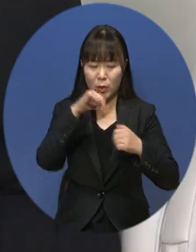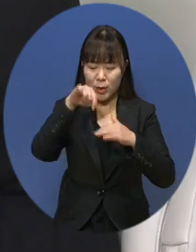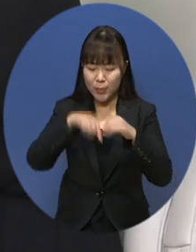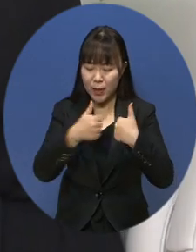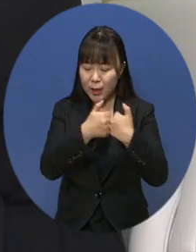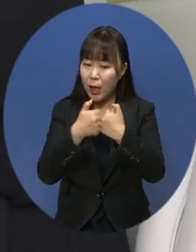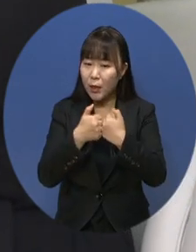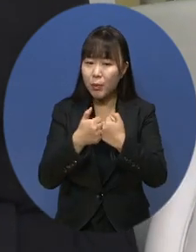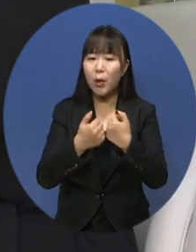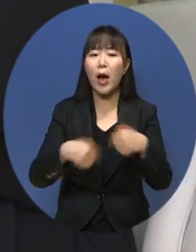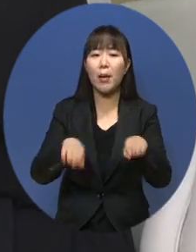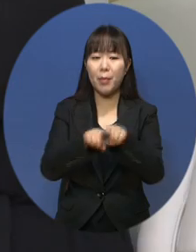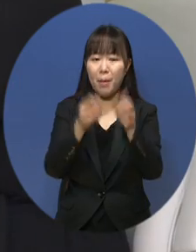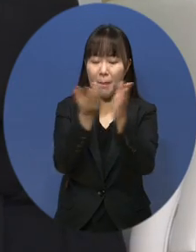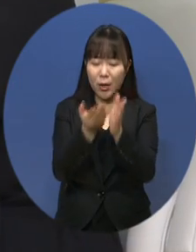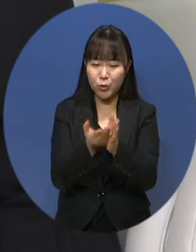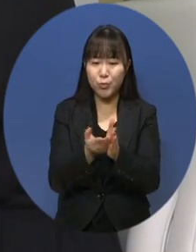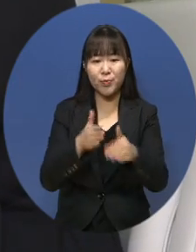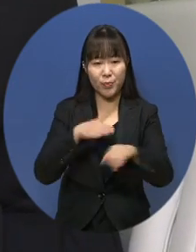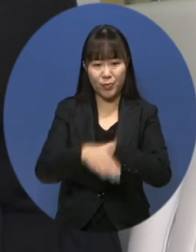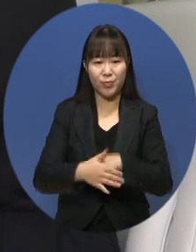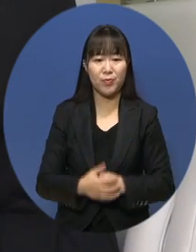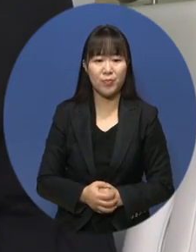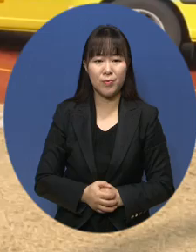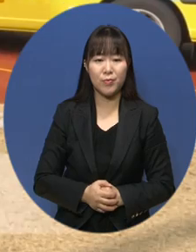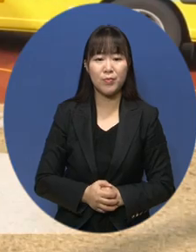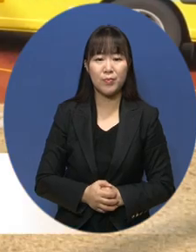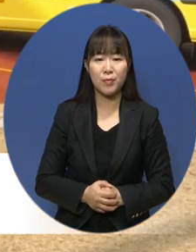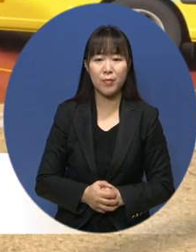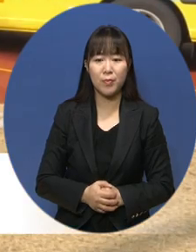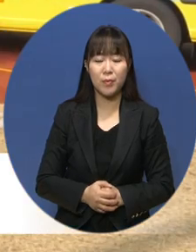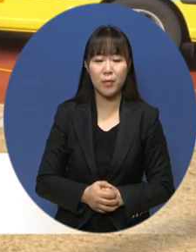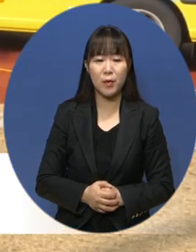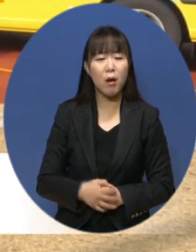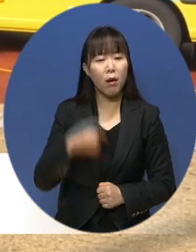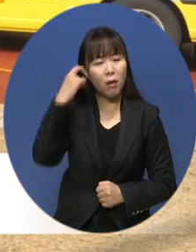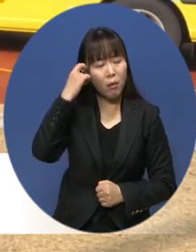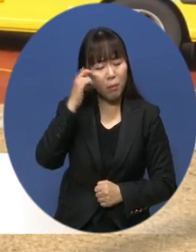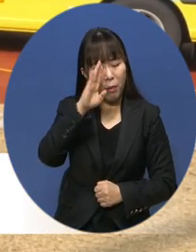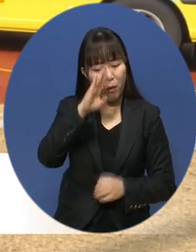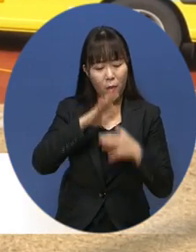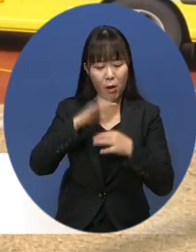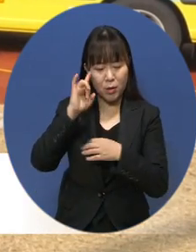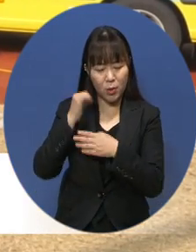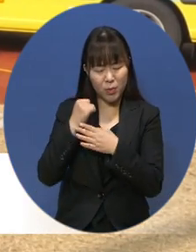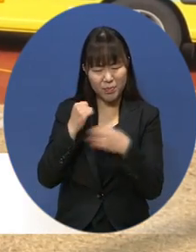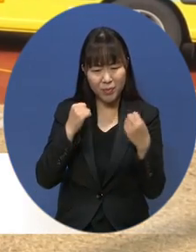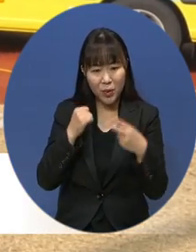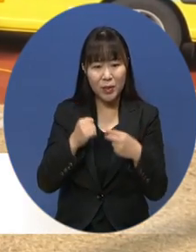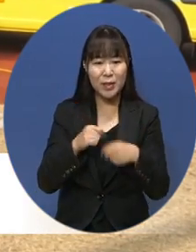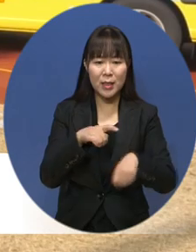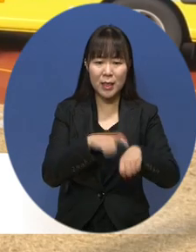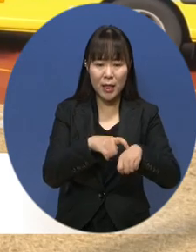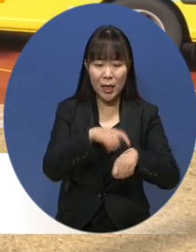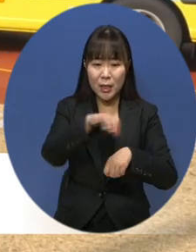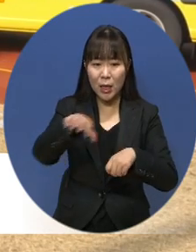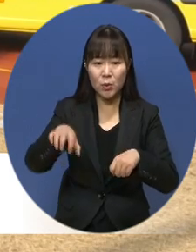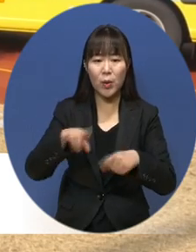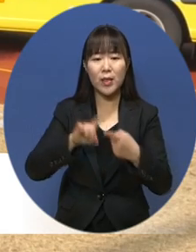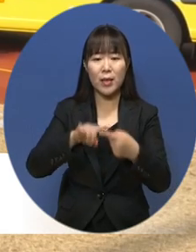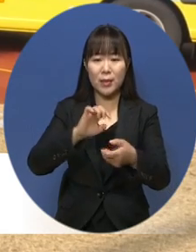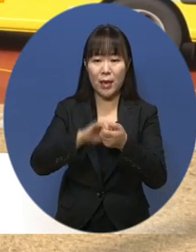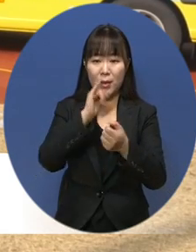심층 상담도 맞춤형으로 제공하게 됩니다. 어떤 정신질환에 대한 어떤 선입견과 그리고 시간과 장소의